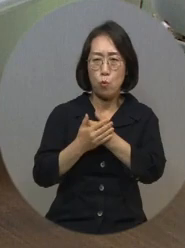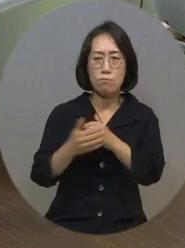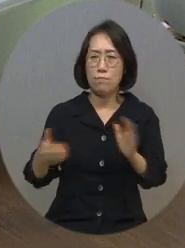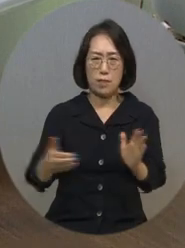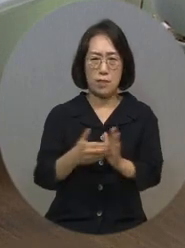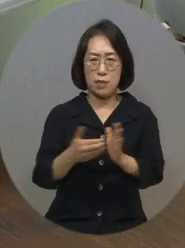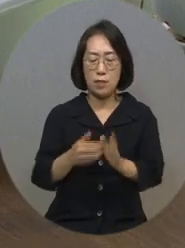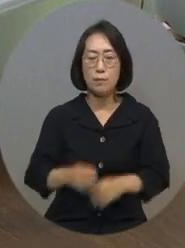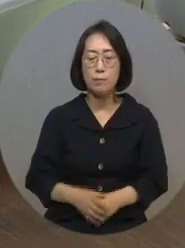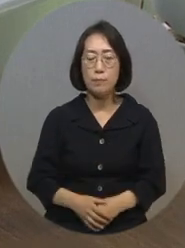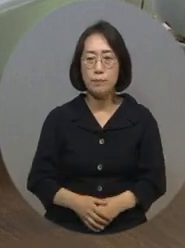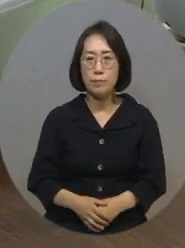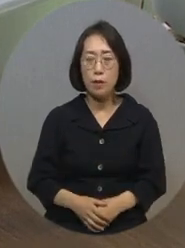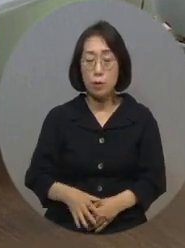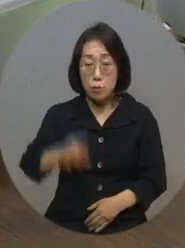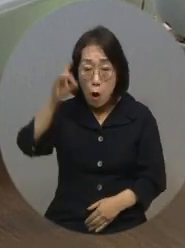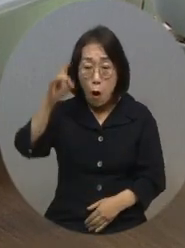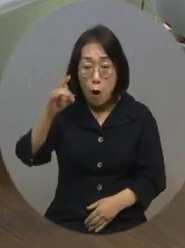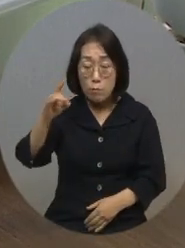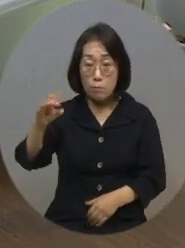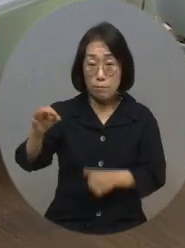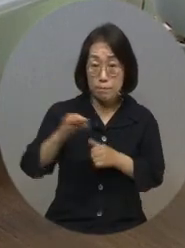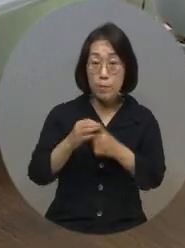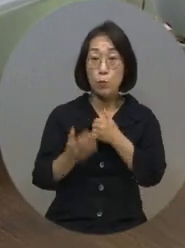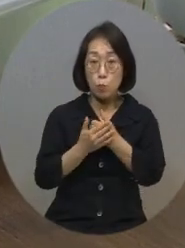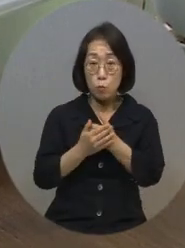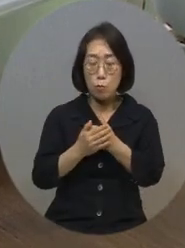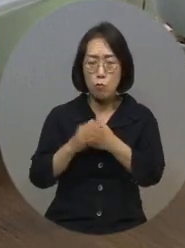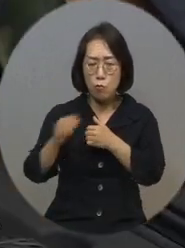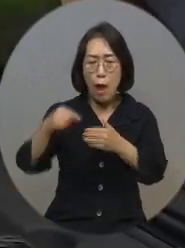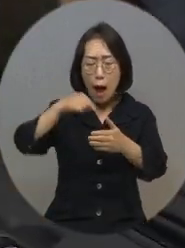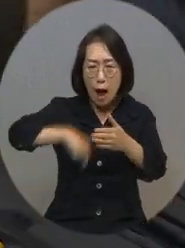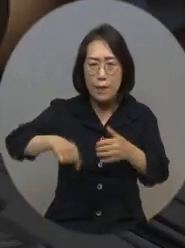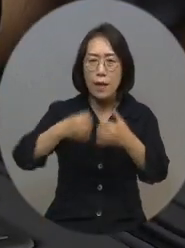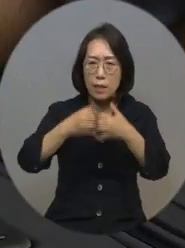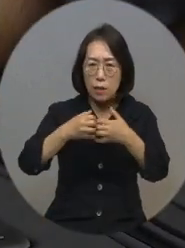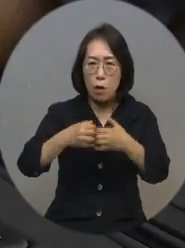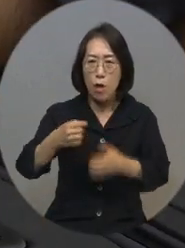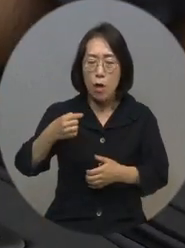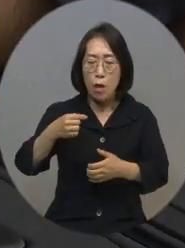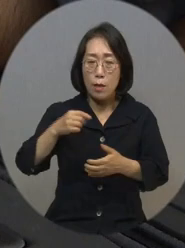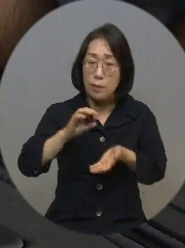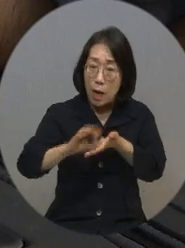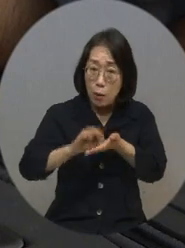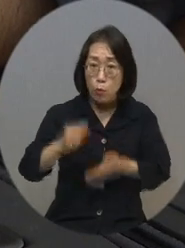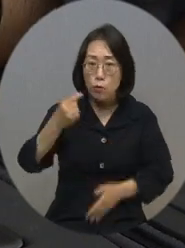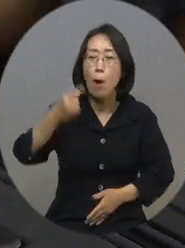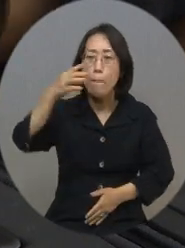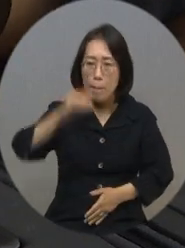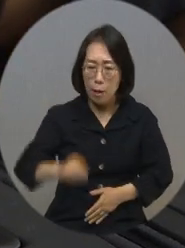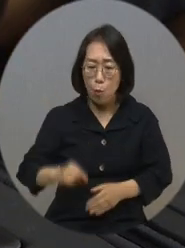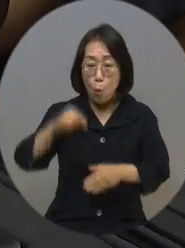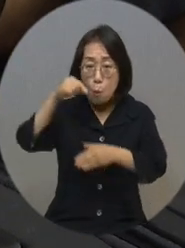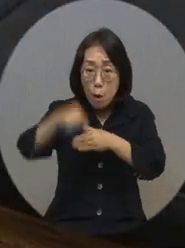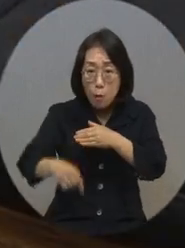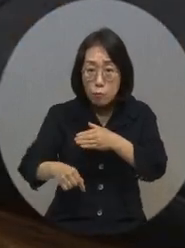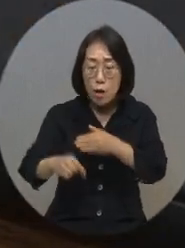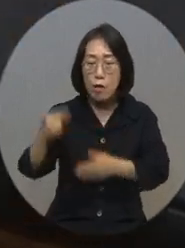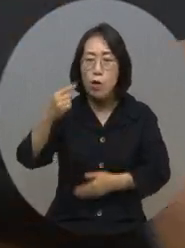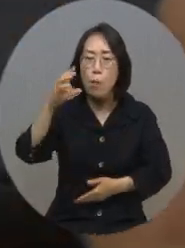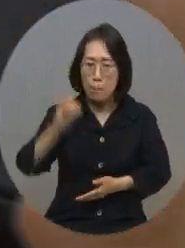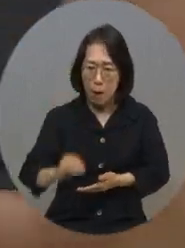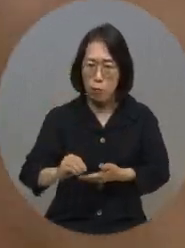있습니다. 최초 지원 이후에는 인공와우 내부 장치 비용 1,000만 원, 외부 장치 비용 1,000만 원이